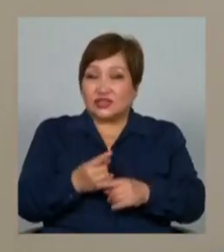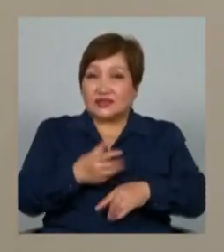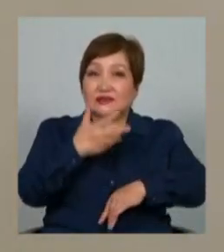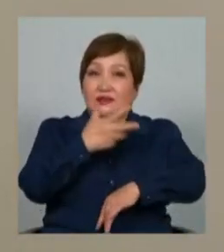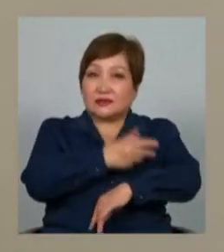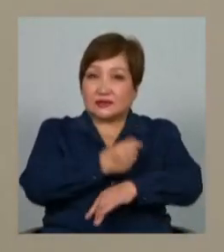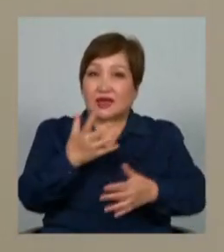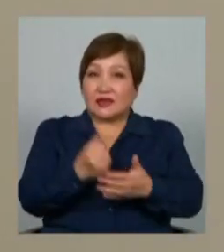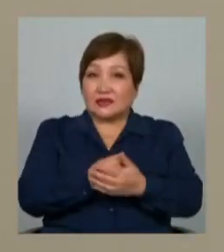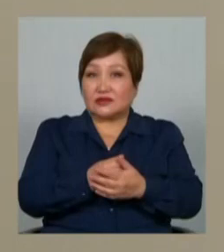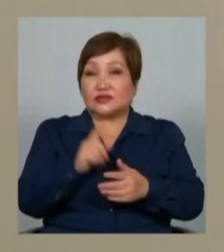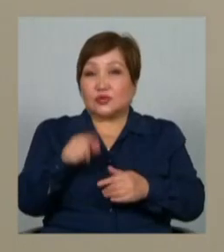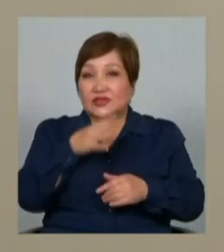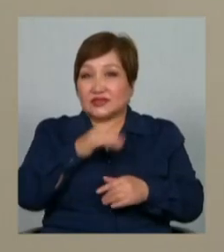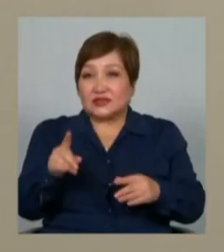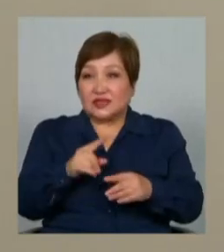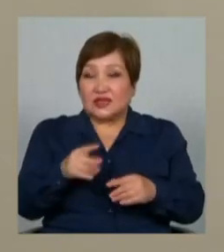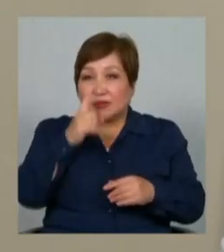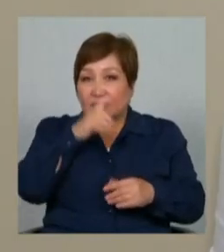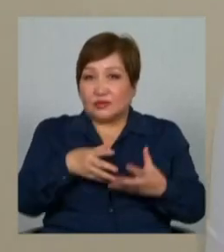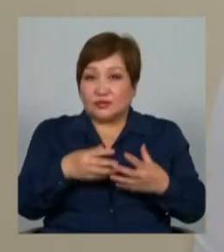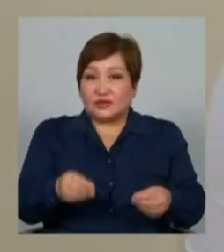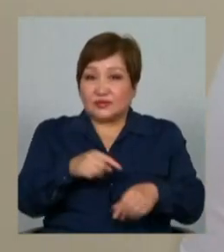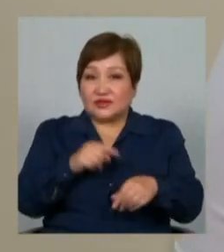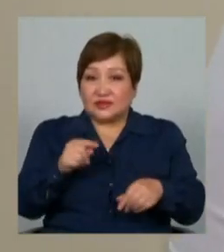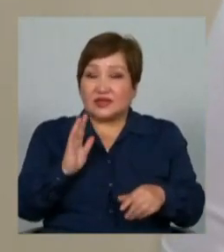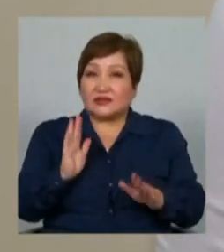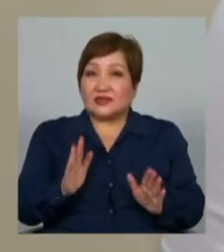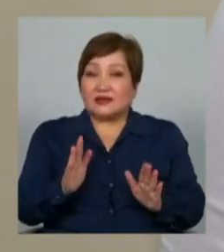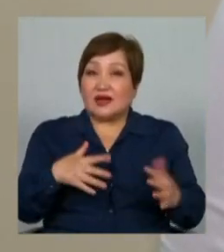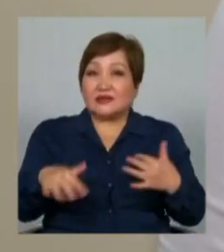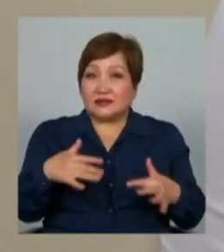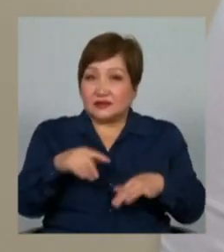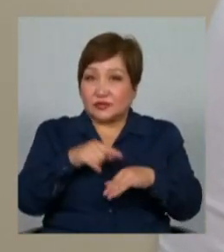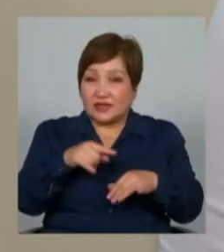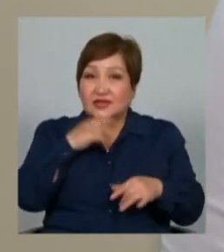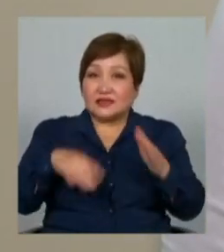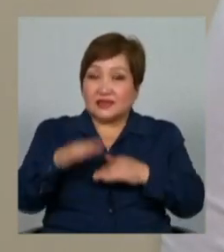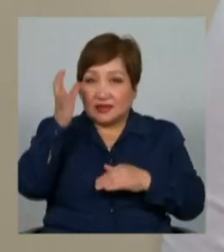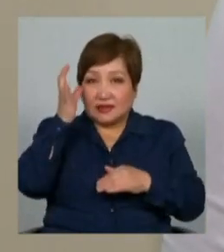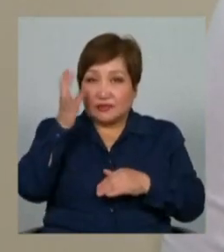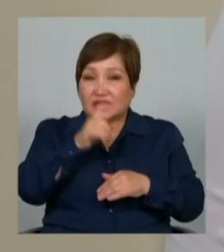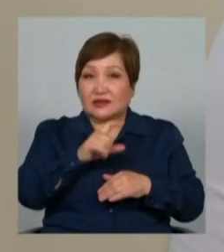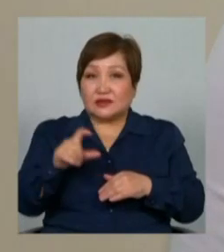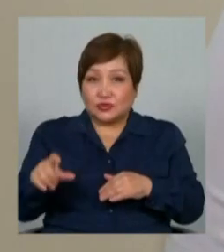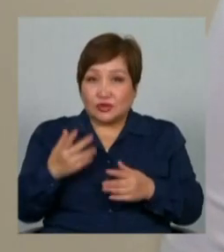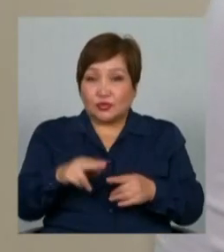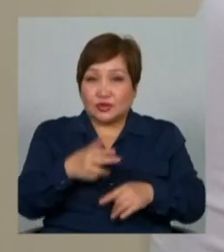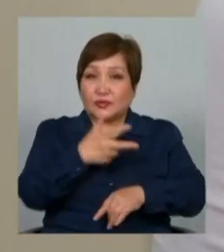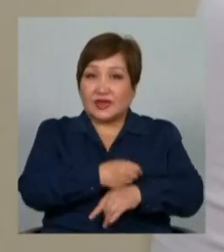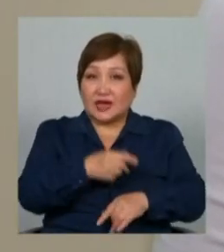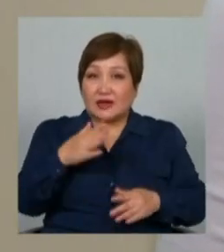кезде ешқандай кері әсер байқалмады, тек қана әлсіздік сезіндім. Ресейлік ғалымдардың айтуынша, бұл екпе адам